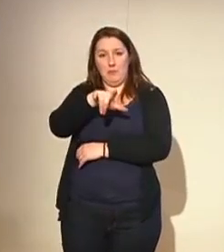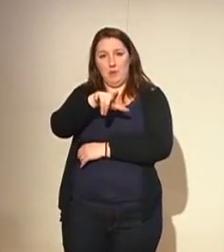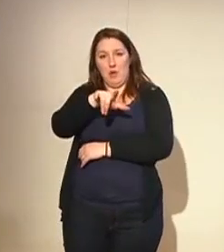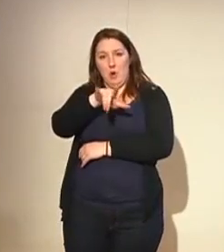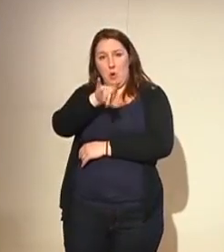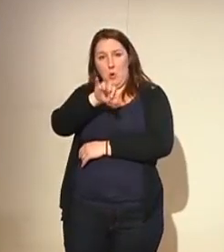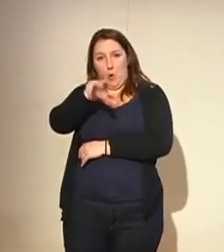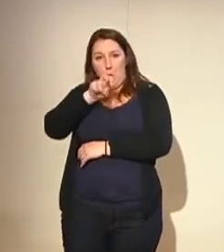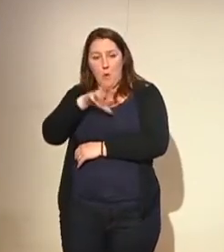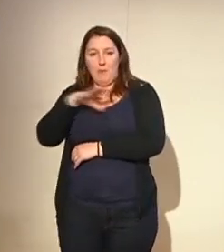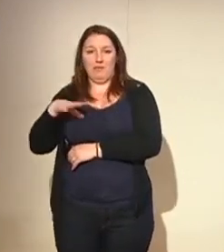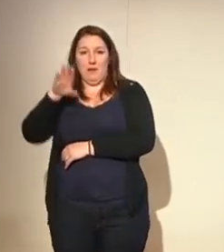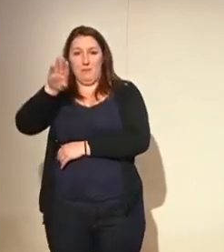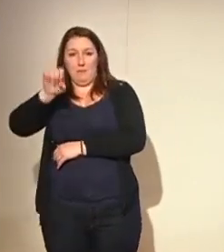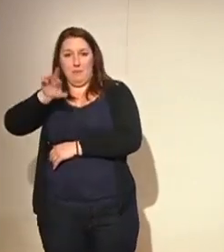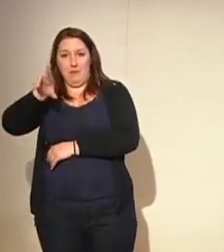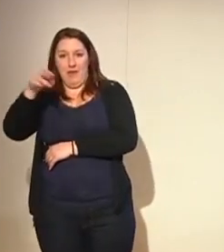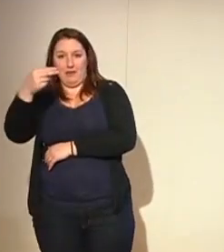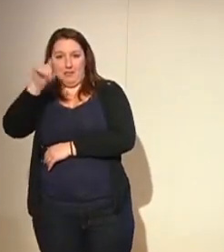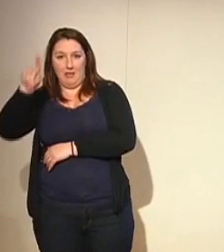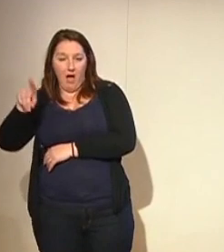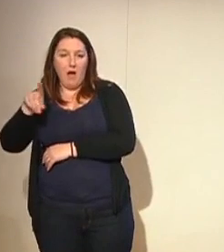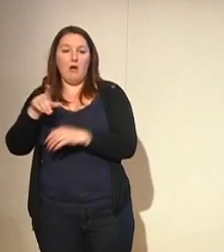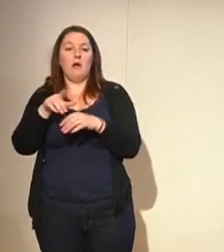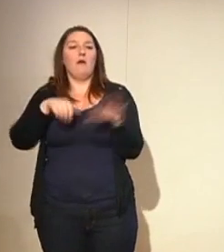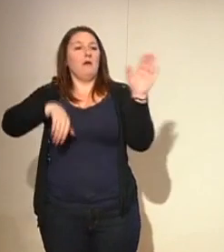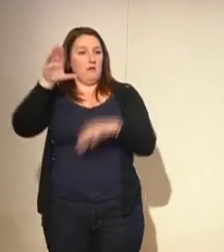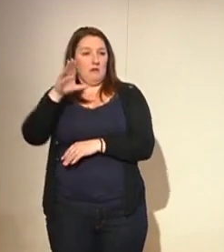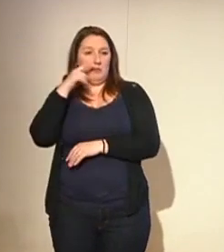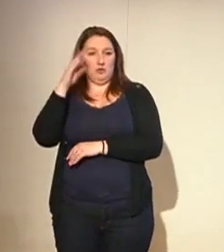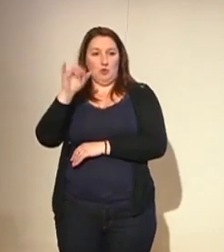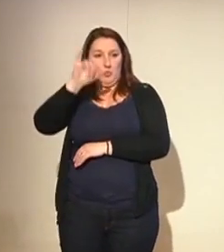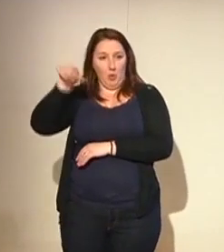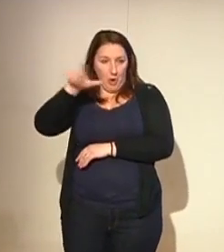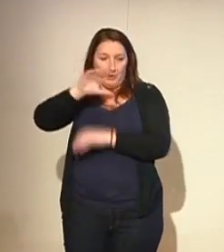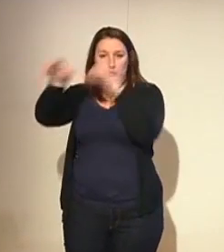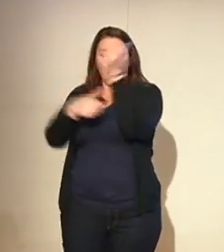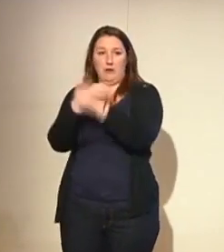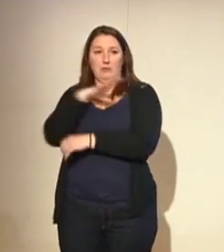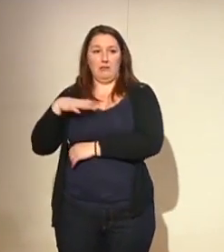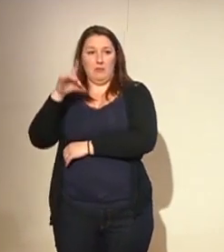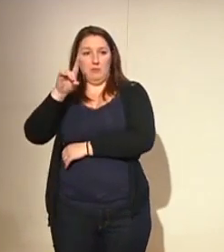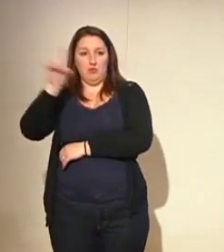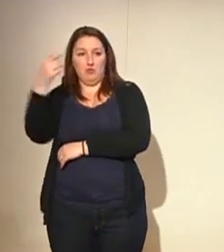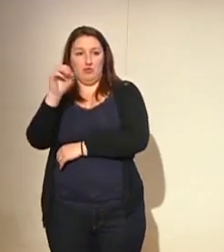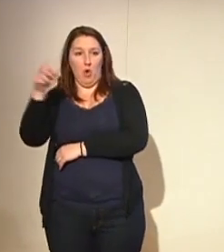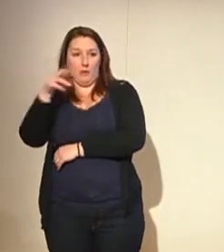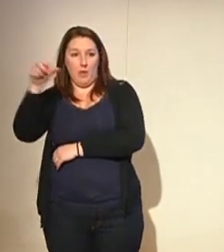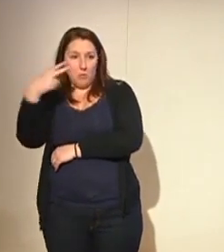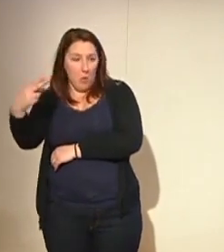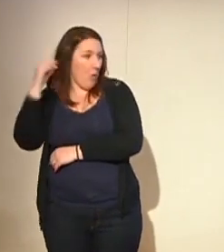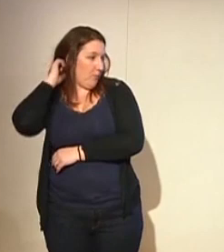son candidat également monsieur breu pour suppléant madame dornano donc je soumets au